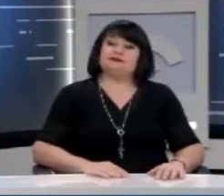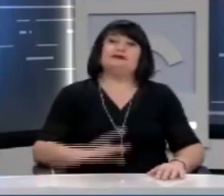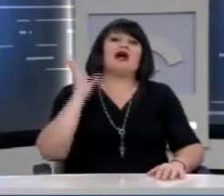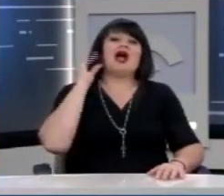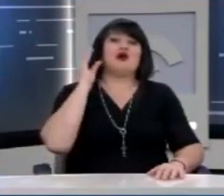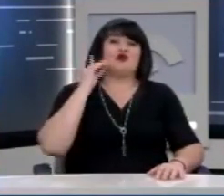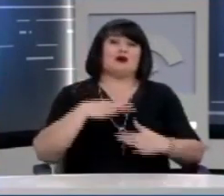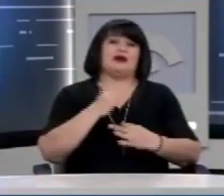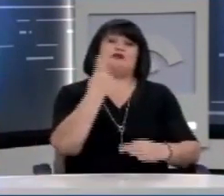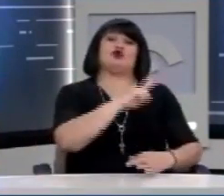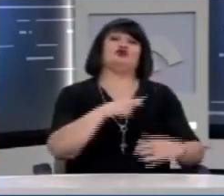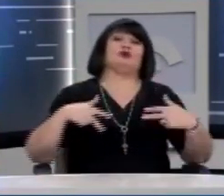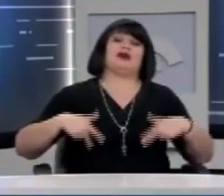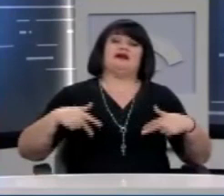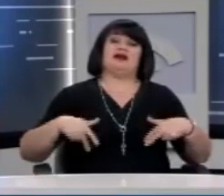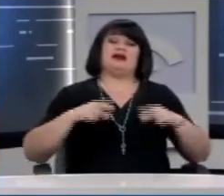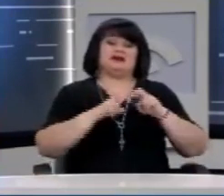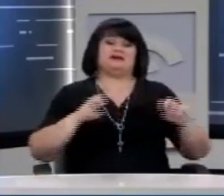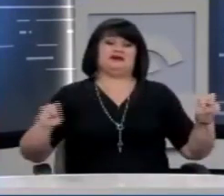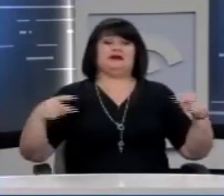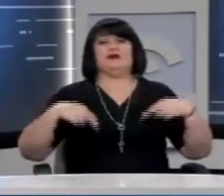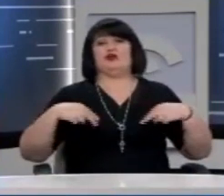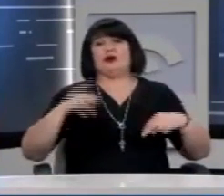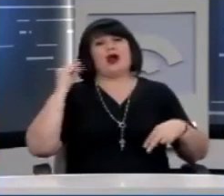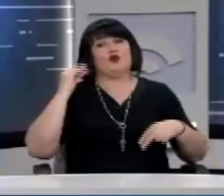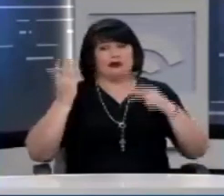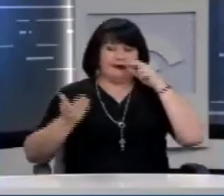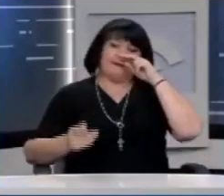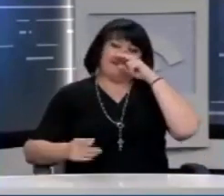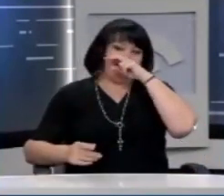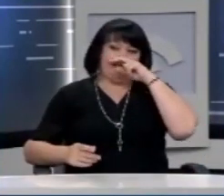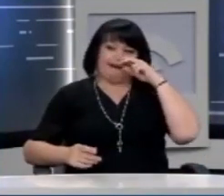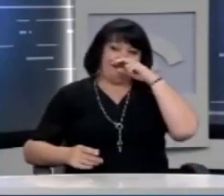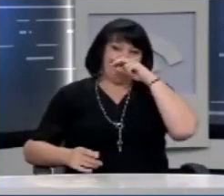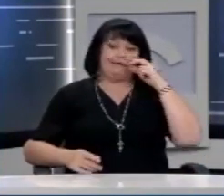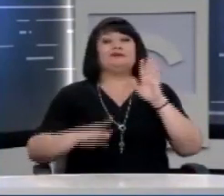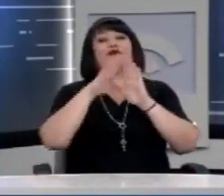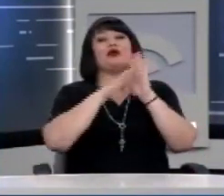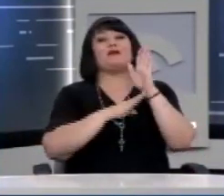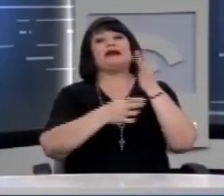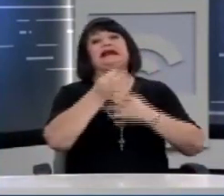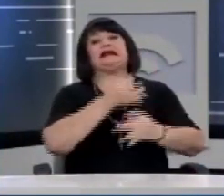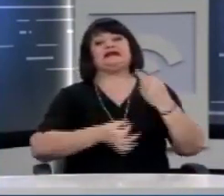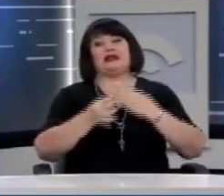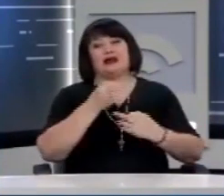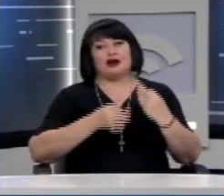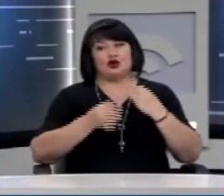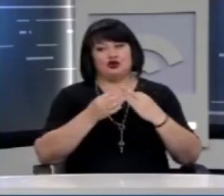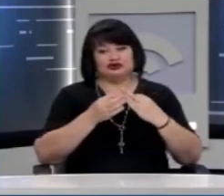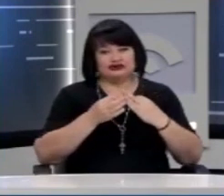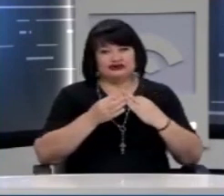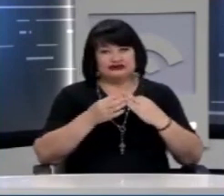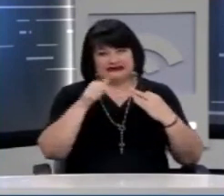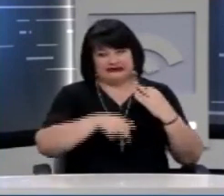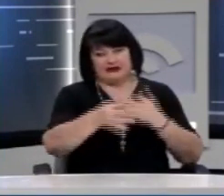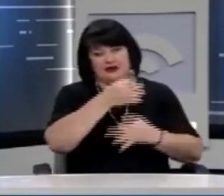οι εκπρόσωποι της κυβέρνησής σας και του κόμματός σας, τις προγραμματικές δηλώσεις που